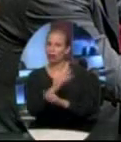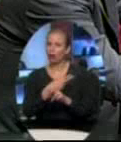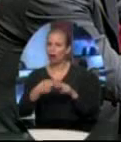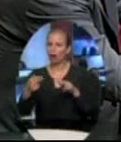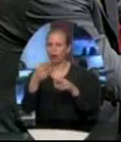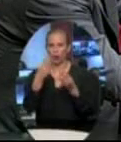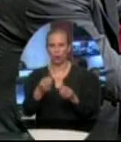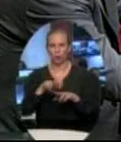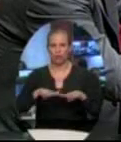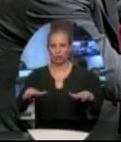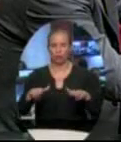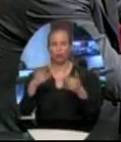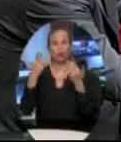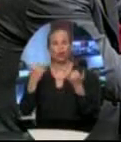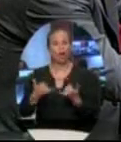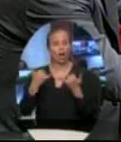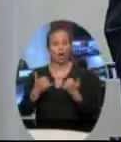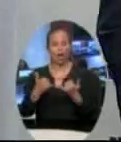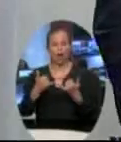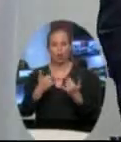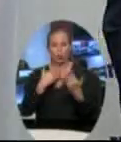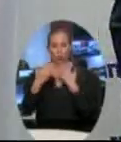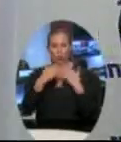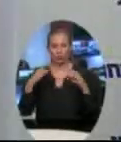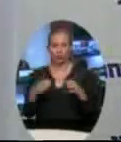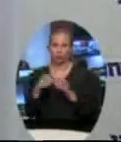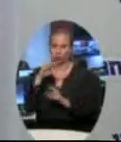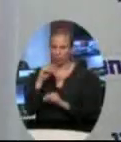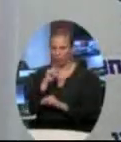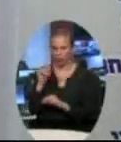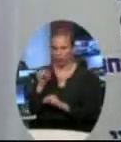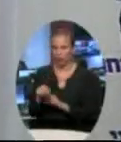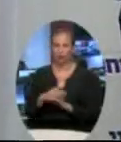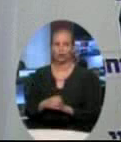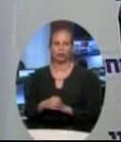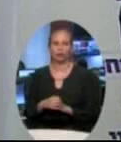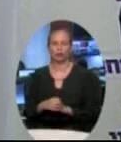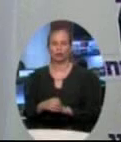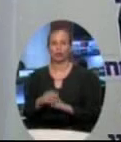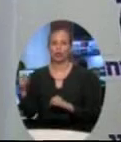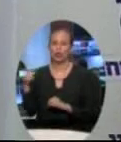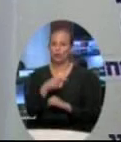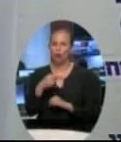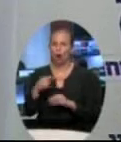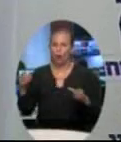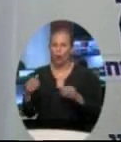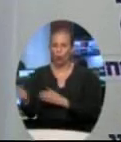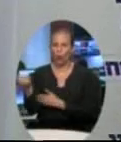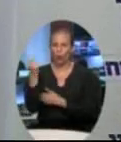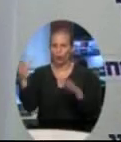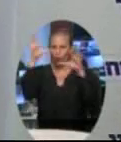גם היום בישיבת הסיעה התייחס לדברים. השבוע חזרו כוחות החושך לפעול יחד, חברות